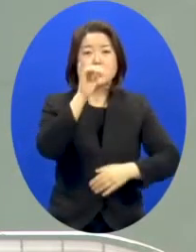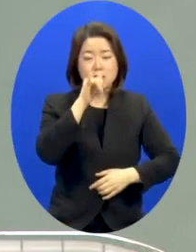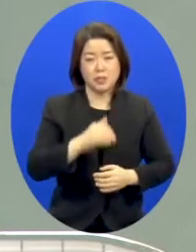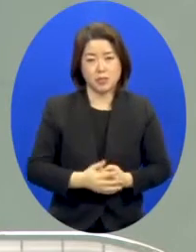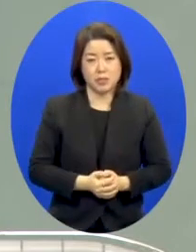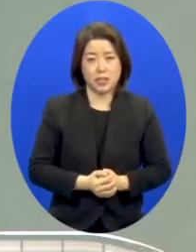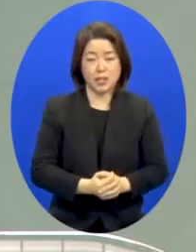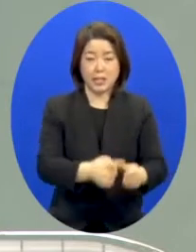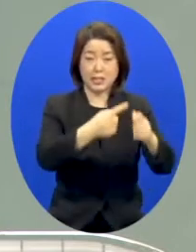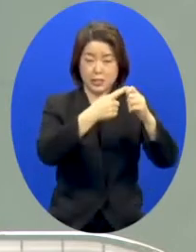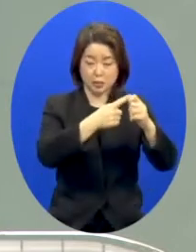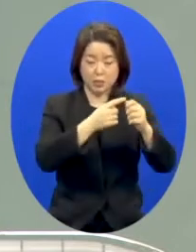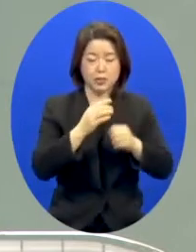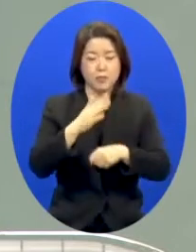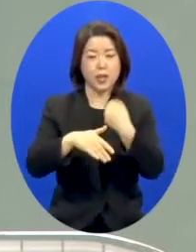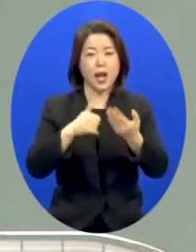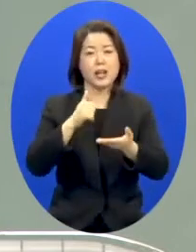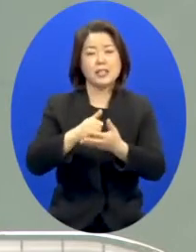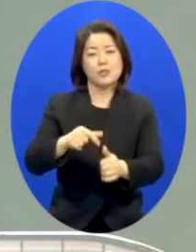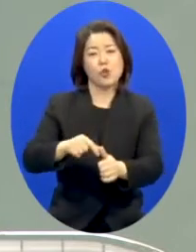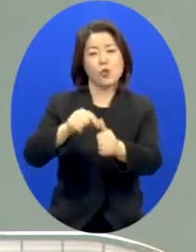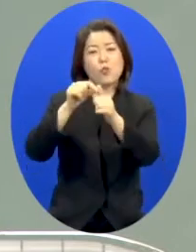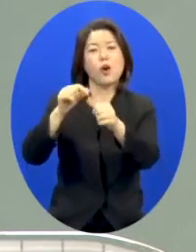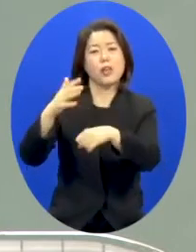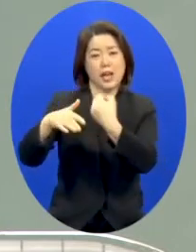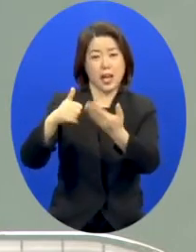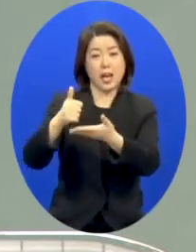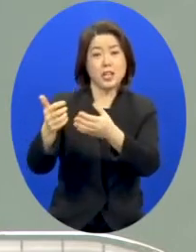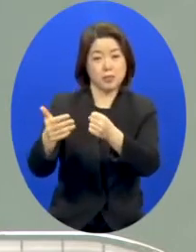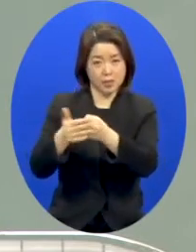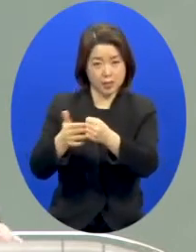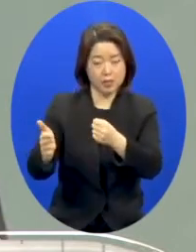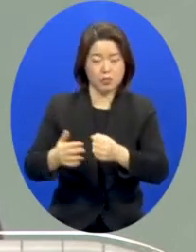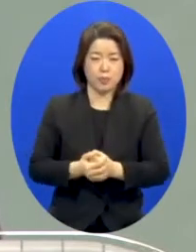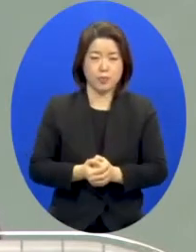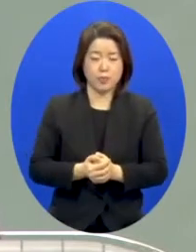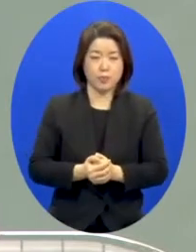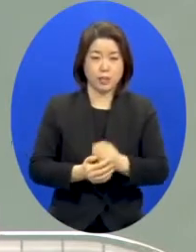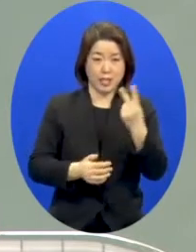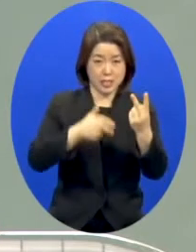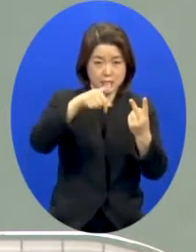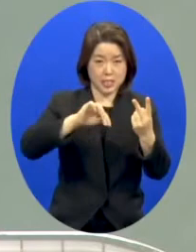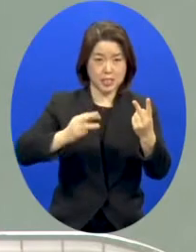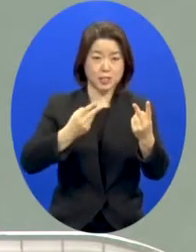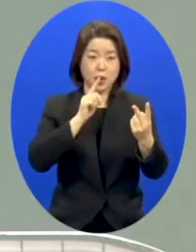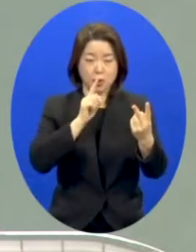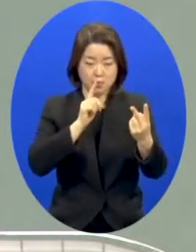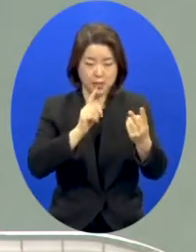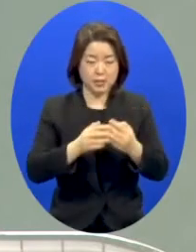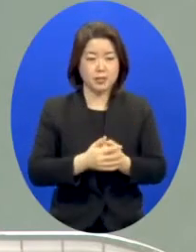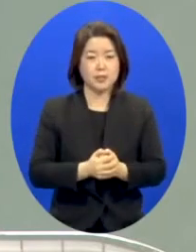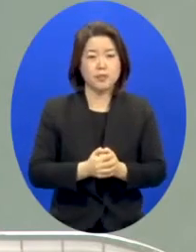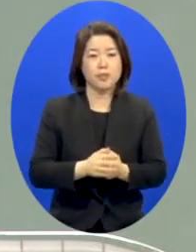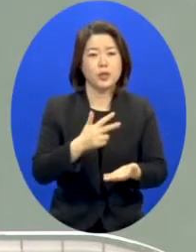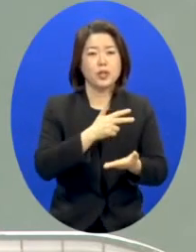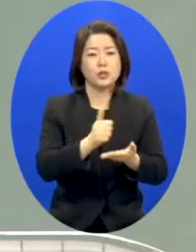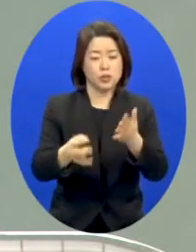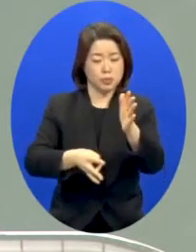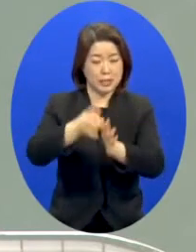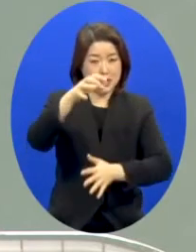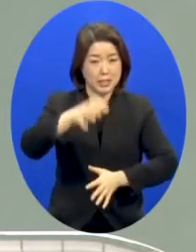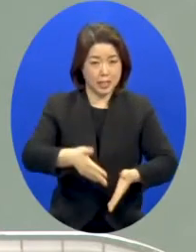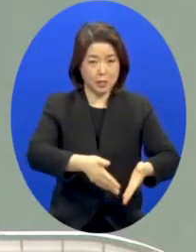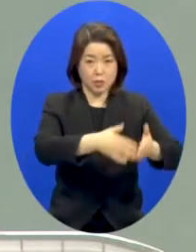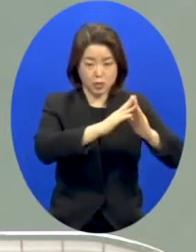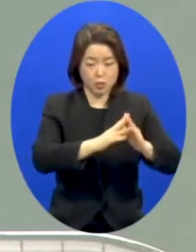첫번째는 하나님은 구원의 하나님이시라는 겁니다 2절 말씀에 보면 주님은 예루살렘을 세우시고